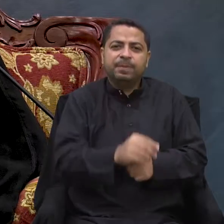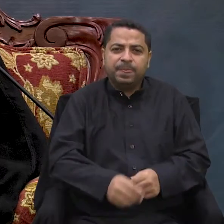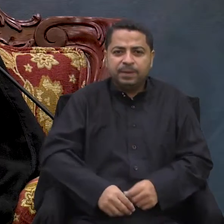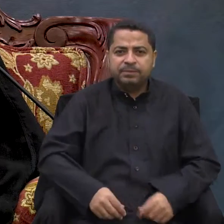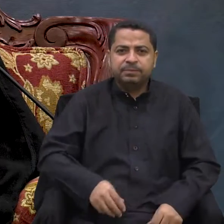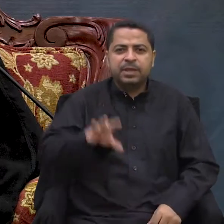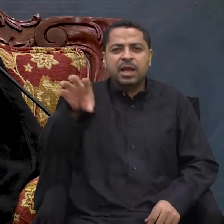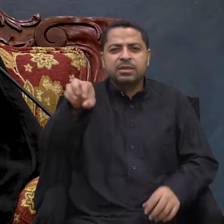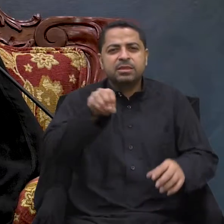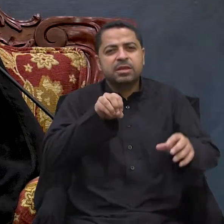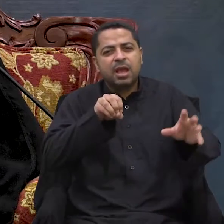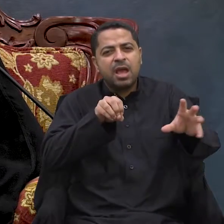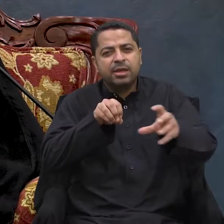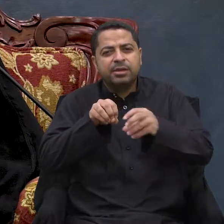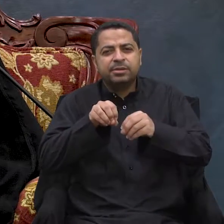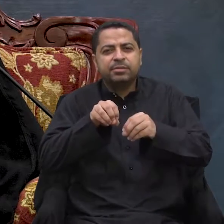فنجمع بين